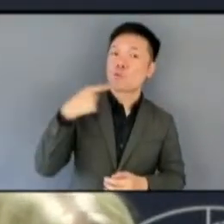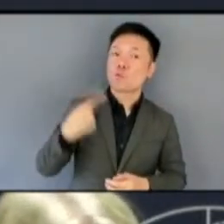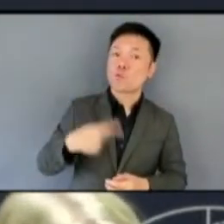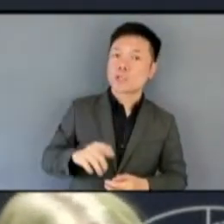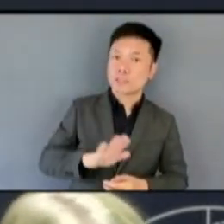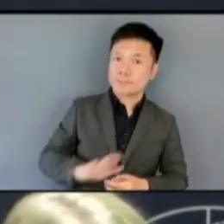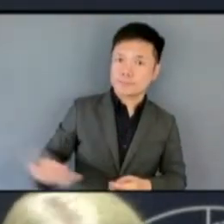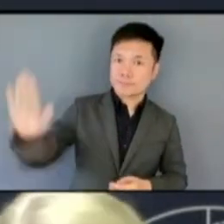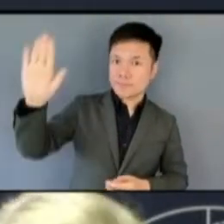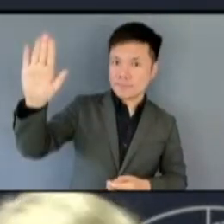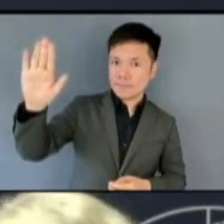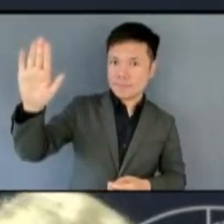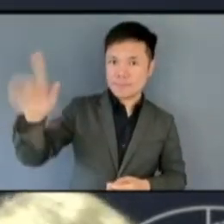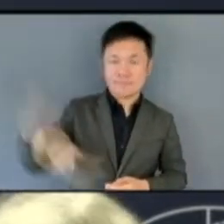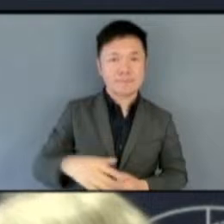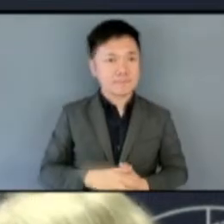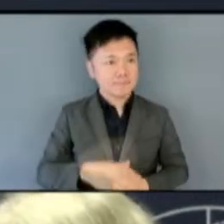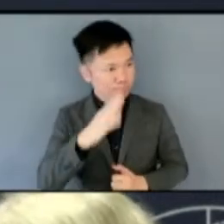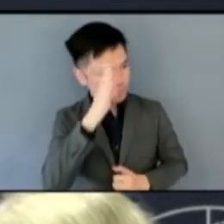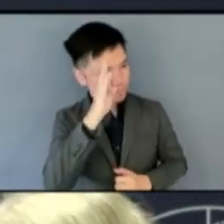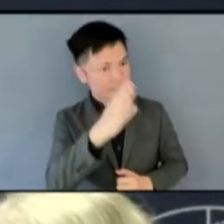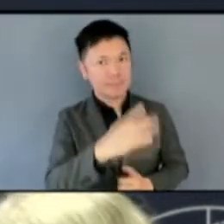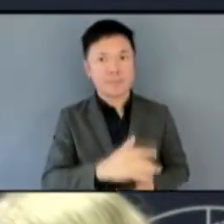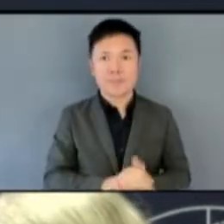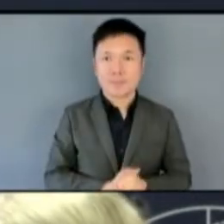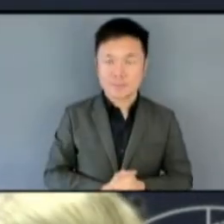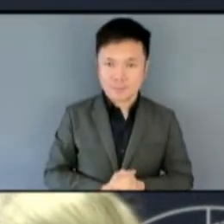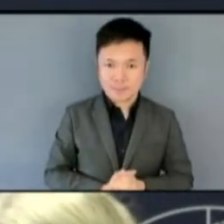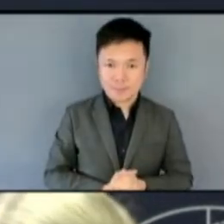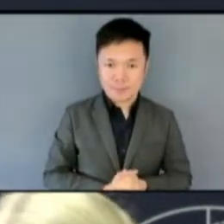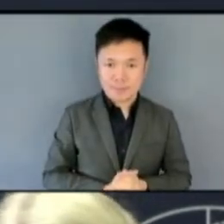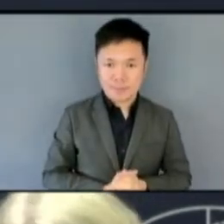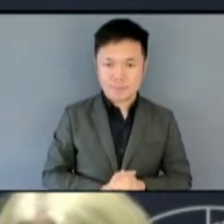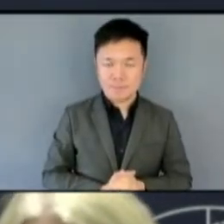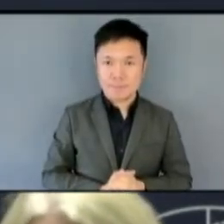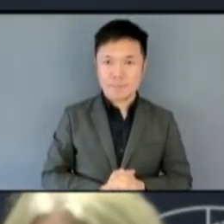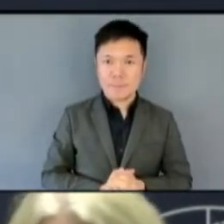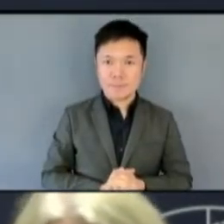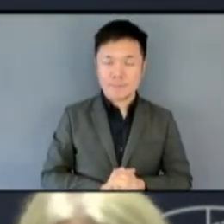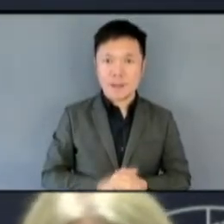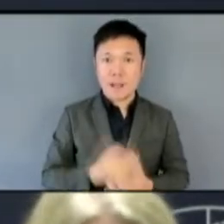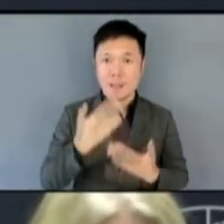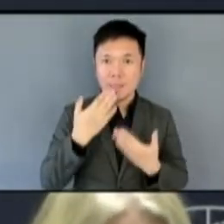please. Спасибо, уважаемая госпожа модератор.